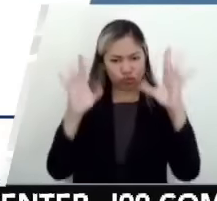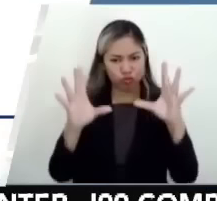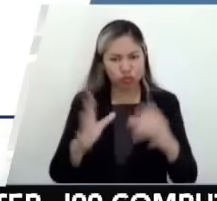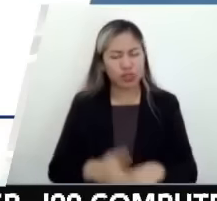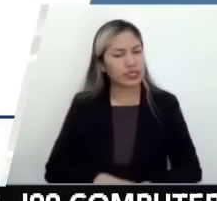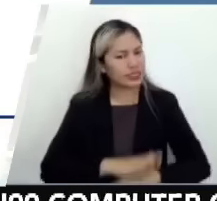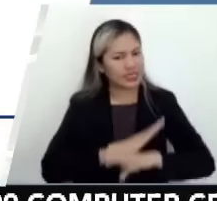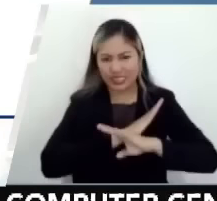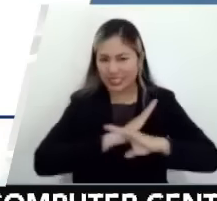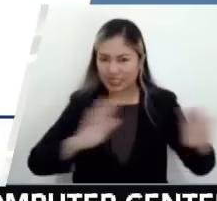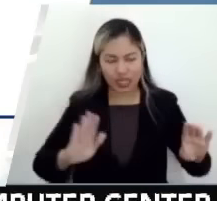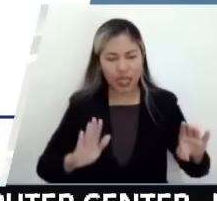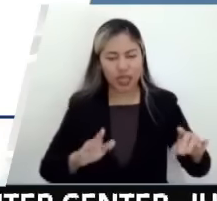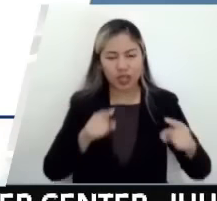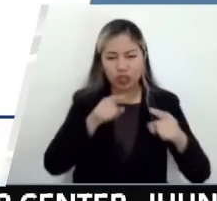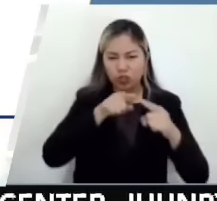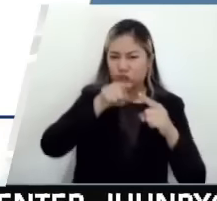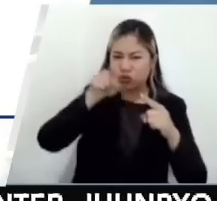safety. Do not fire laser on our aircraft. Pero di sumagot ang mga Chino. Dalawang beses